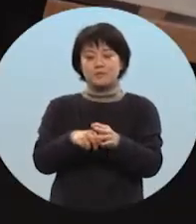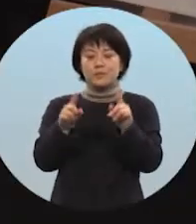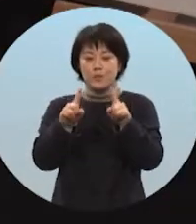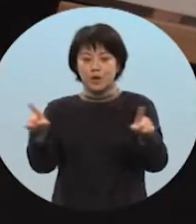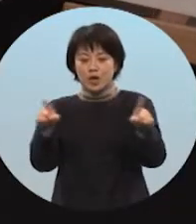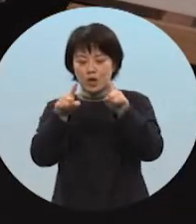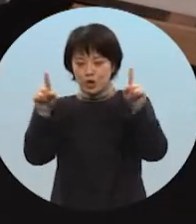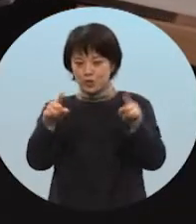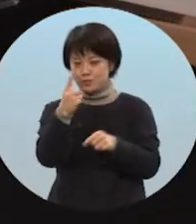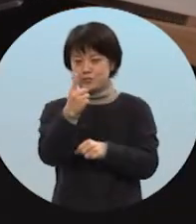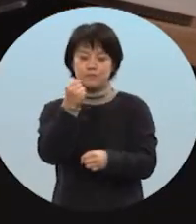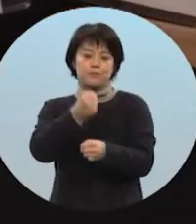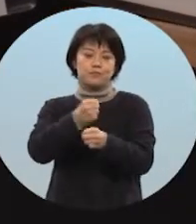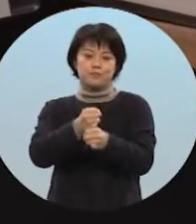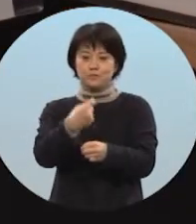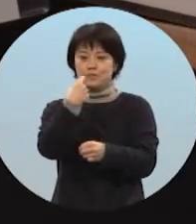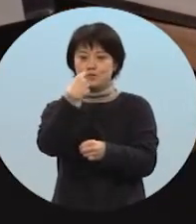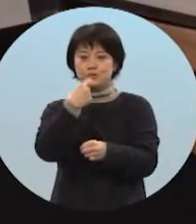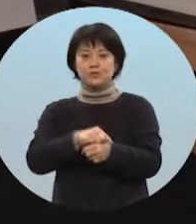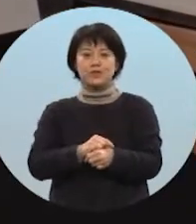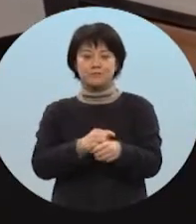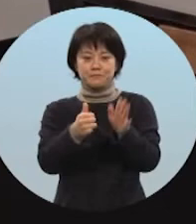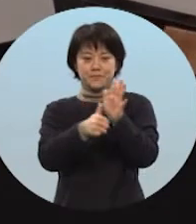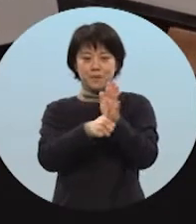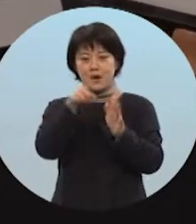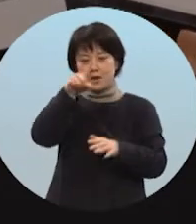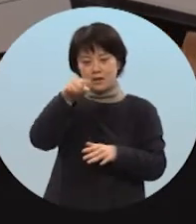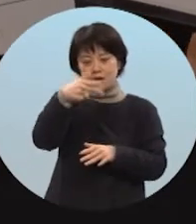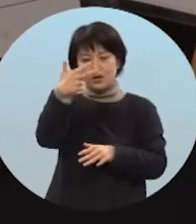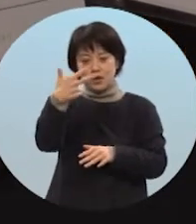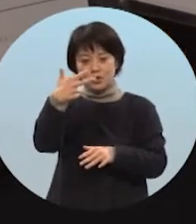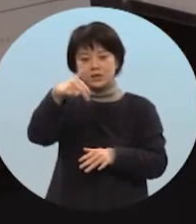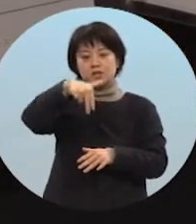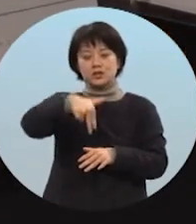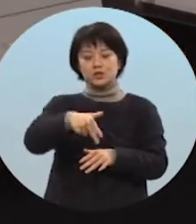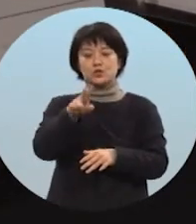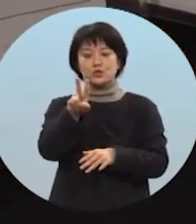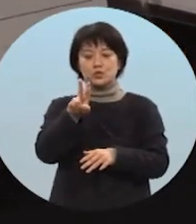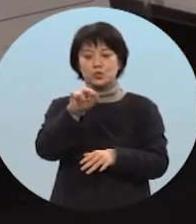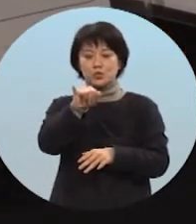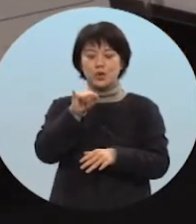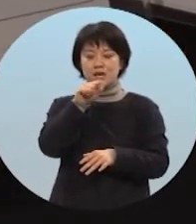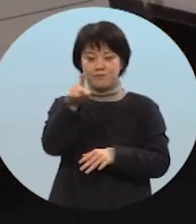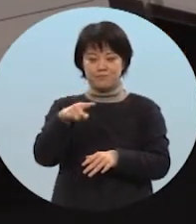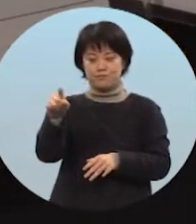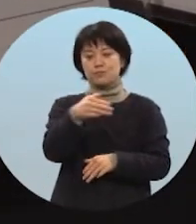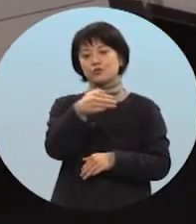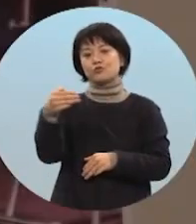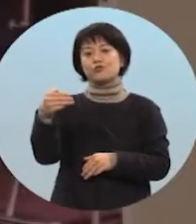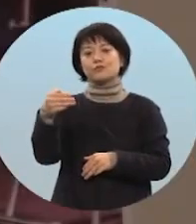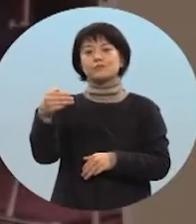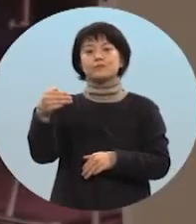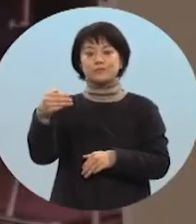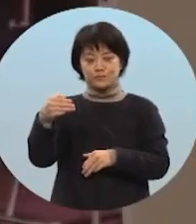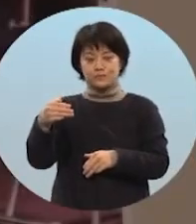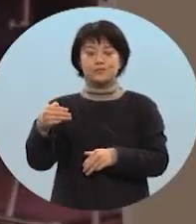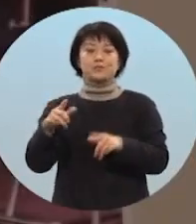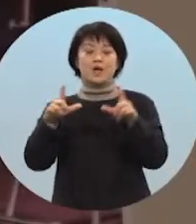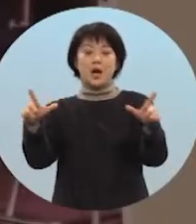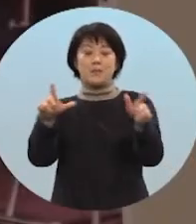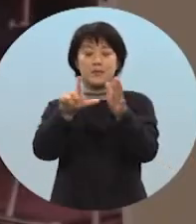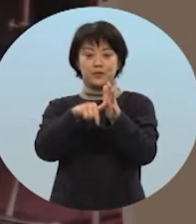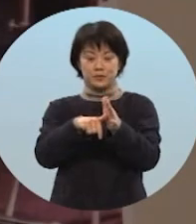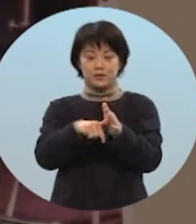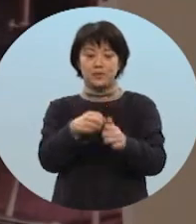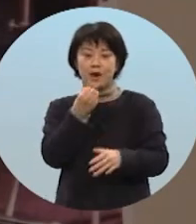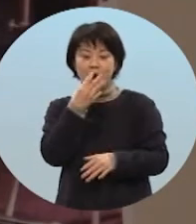という曲で、でここでお披露目してなんと阿波市長がそのままカウント出してでステージに上がってもらってカウ